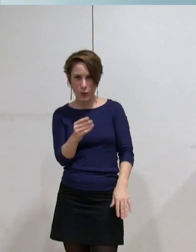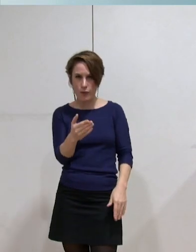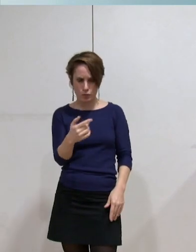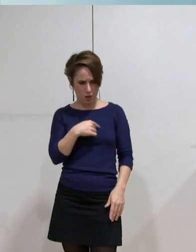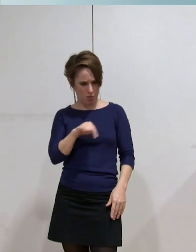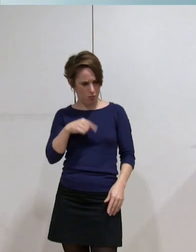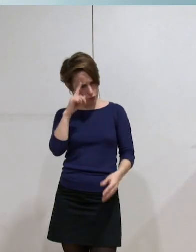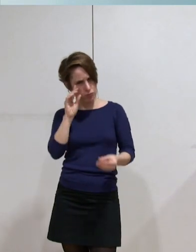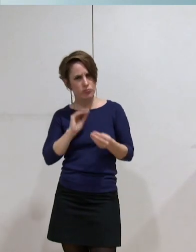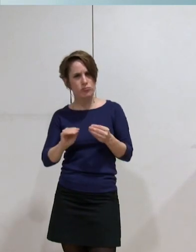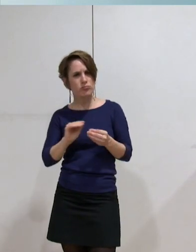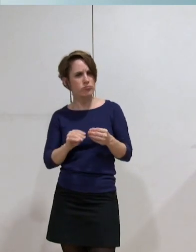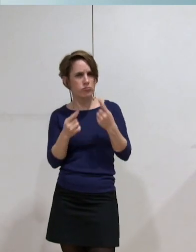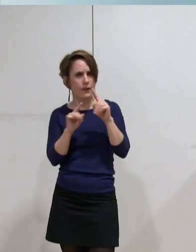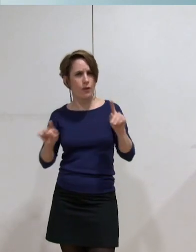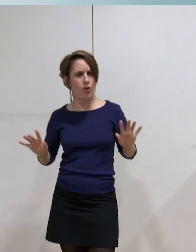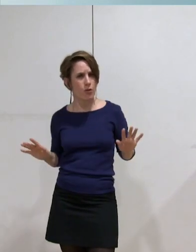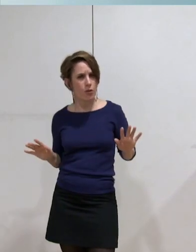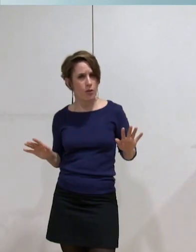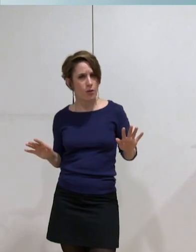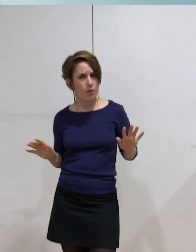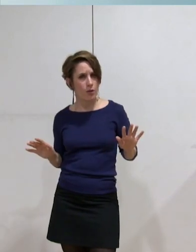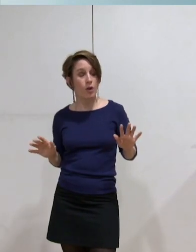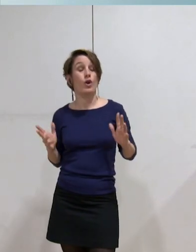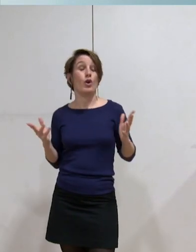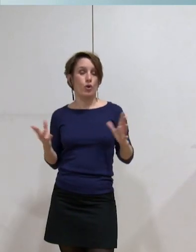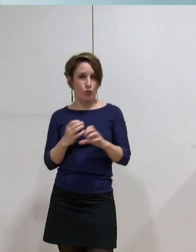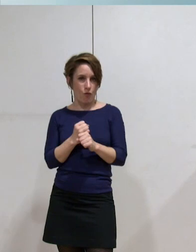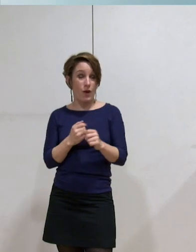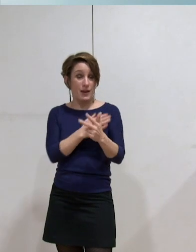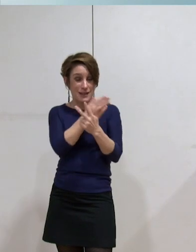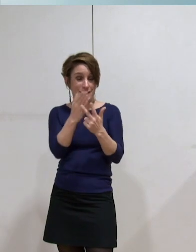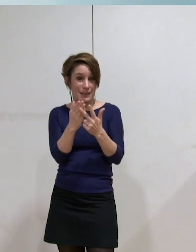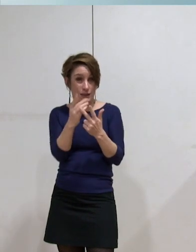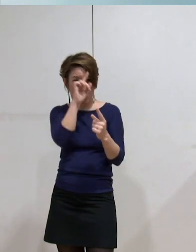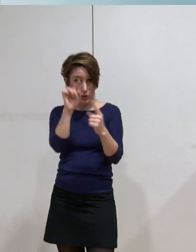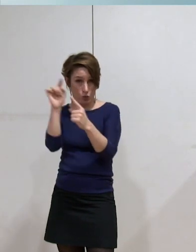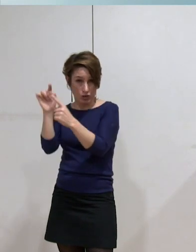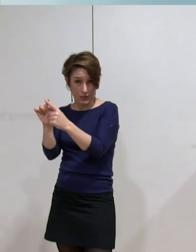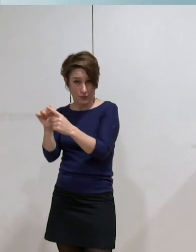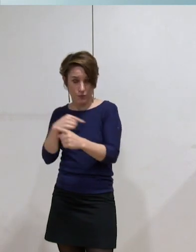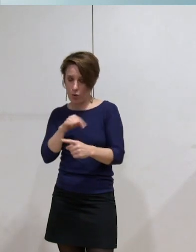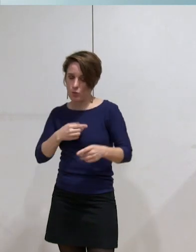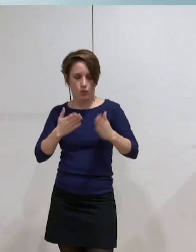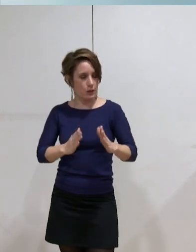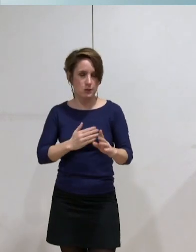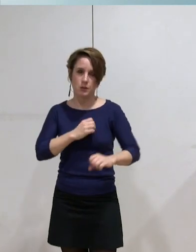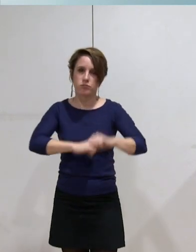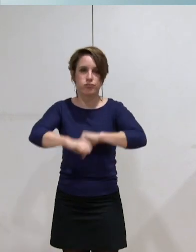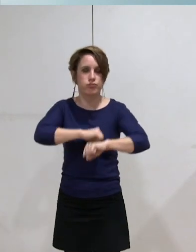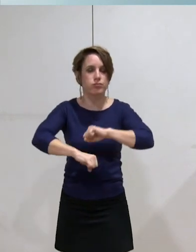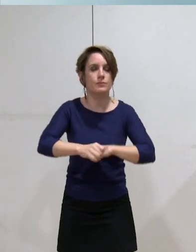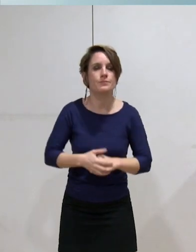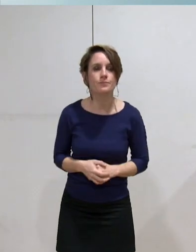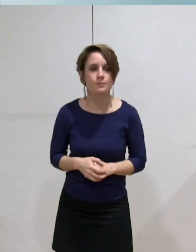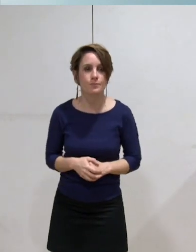posé posé problème donc voilà quels étaient les trois objectifs que d'emblé on s'était fixés